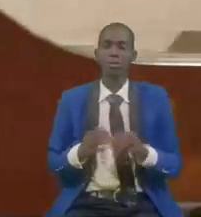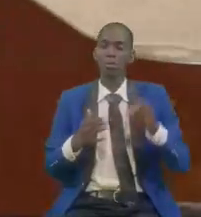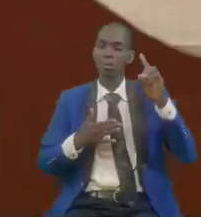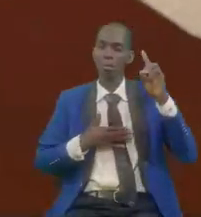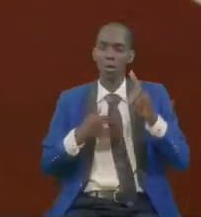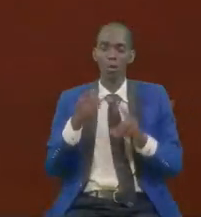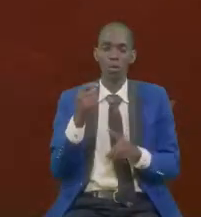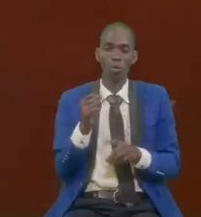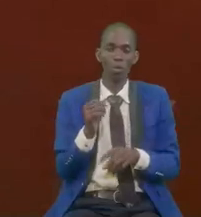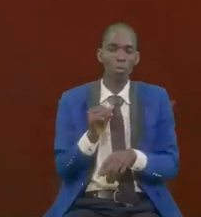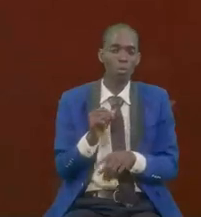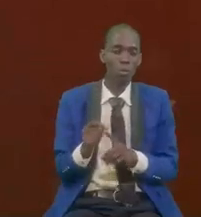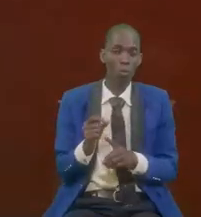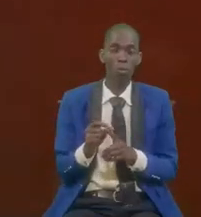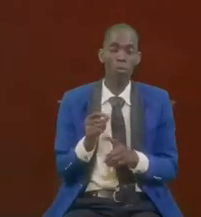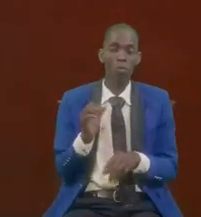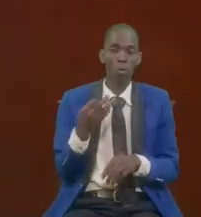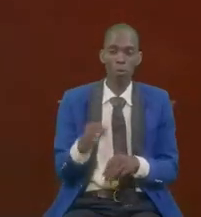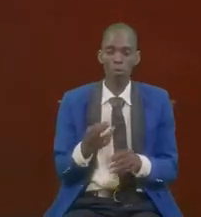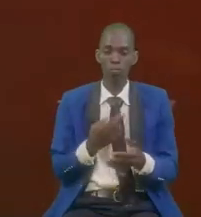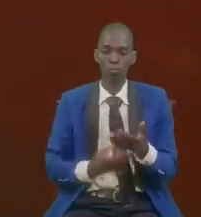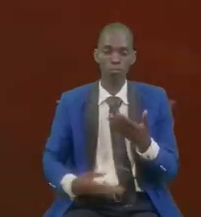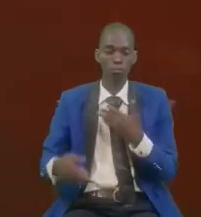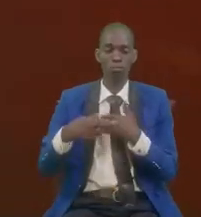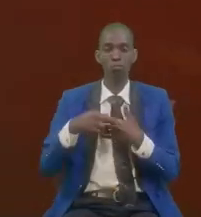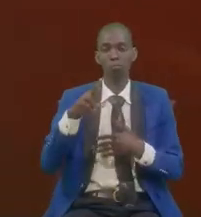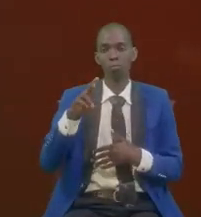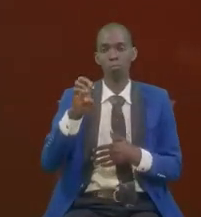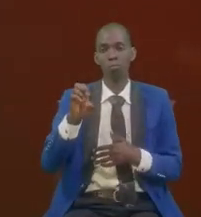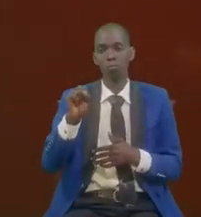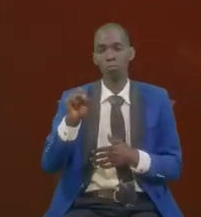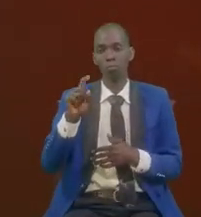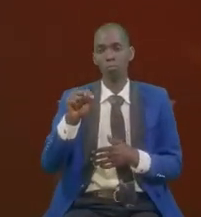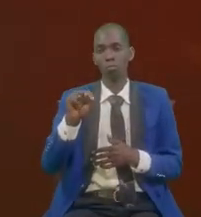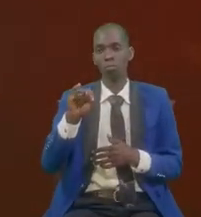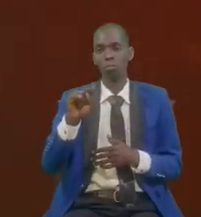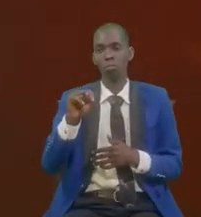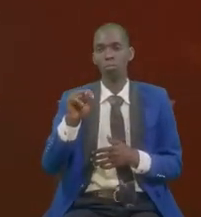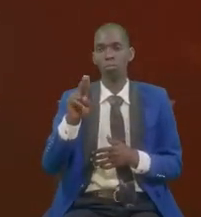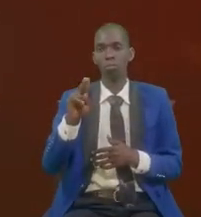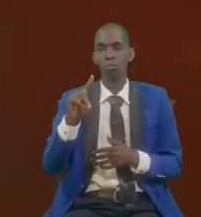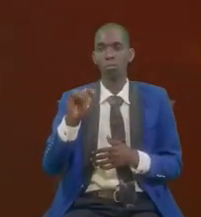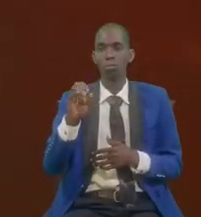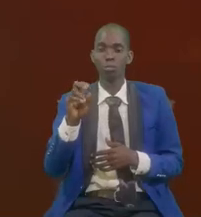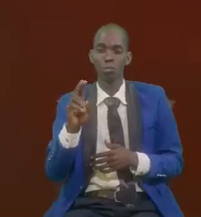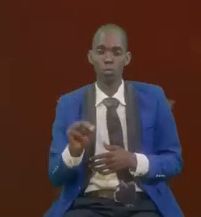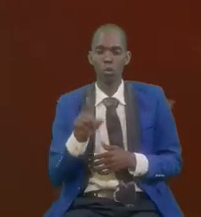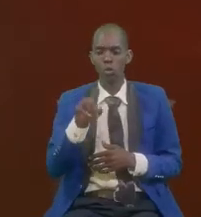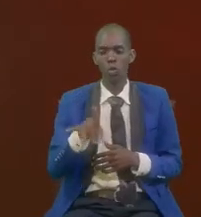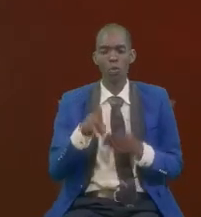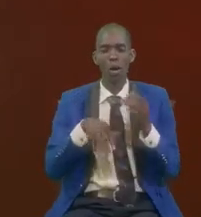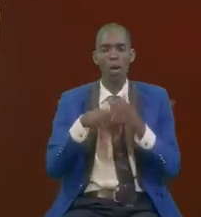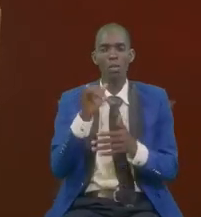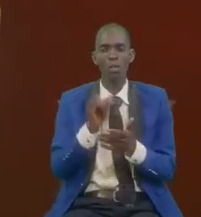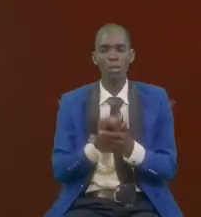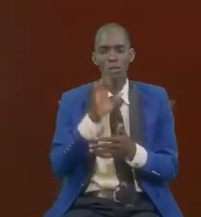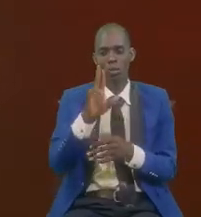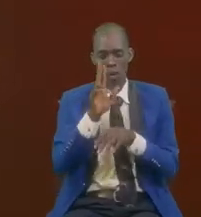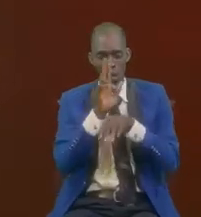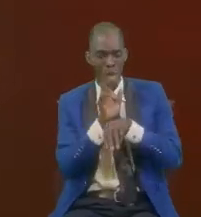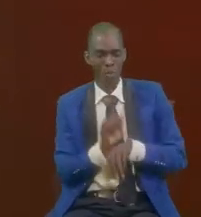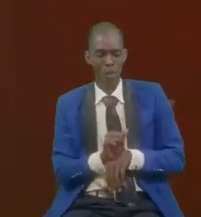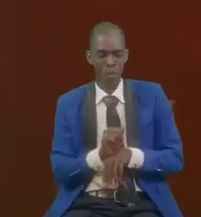parole de restitution, tu as découvert que tout récemment, que